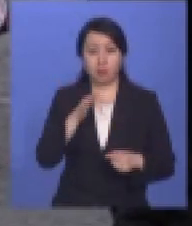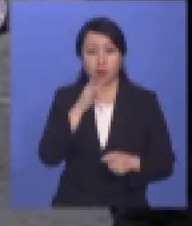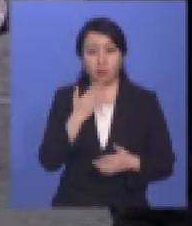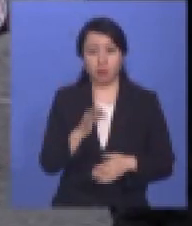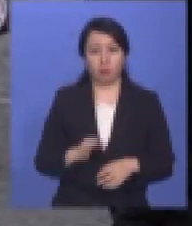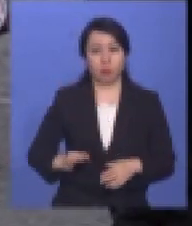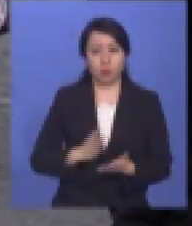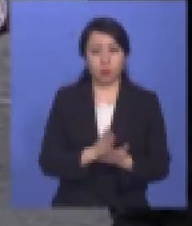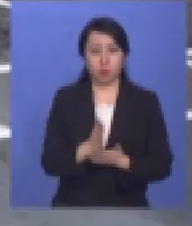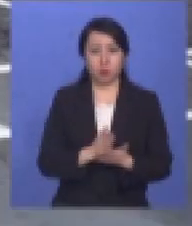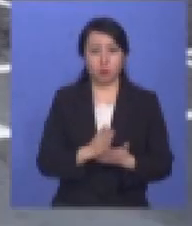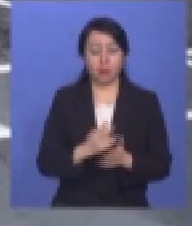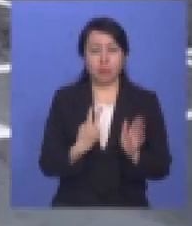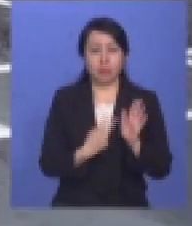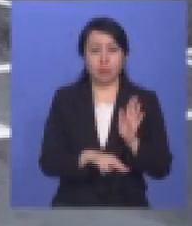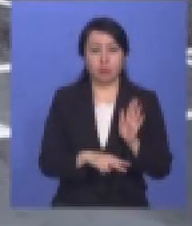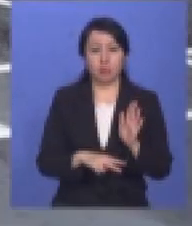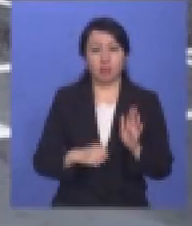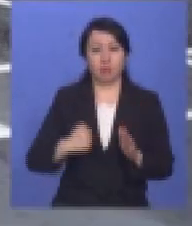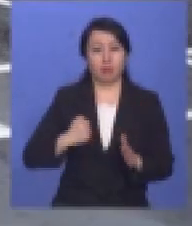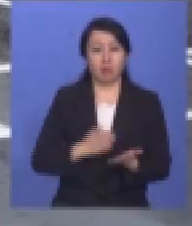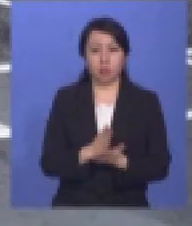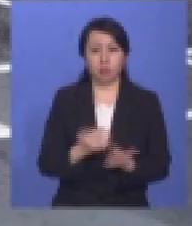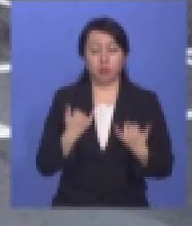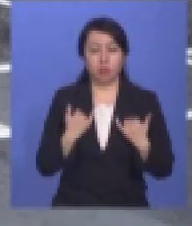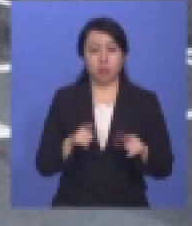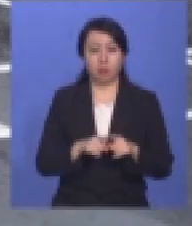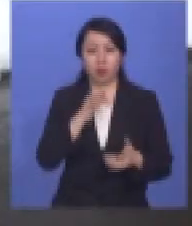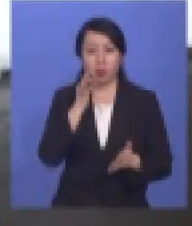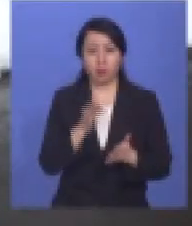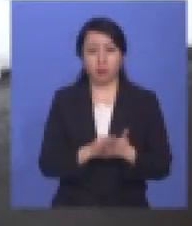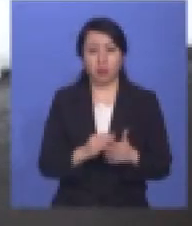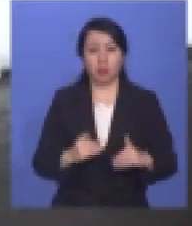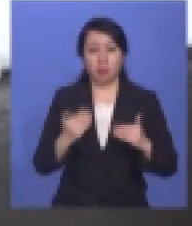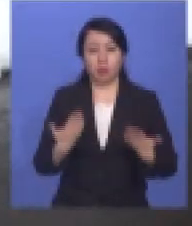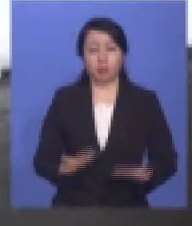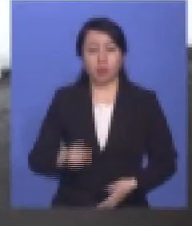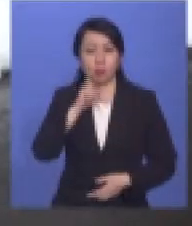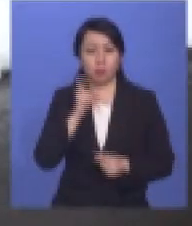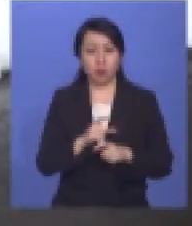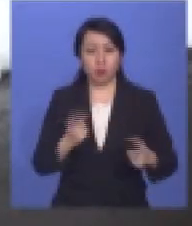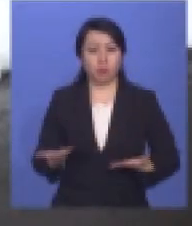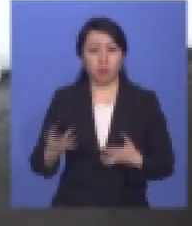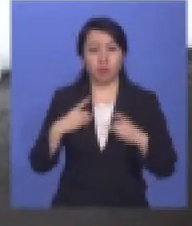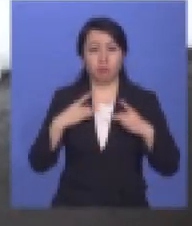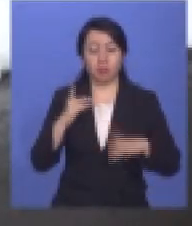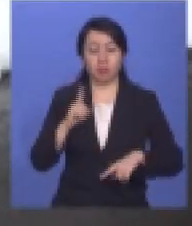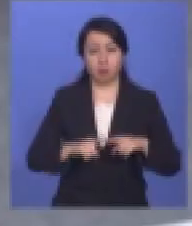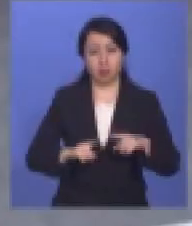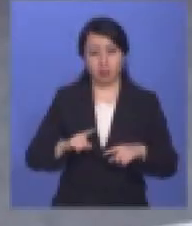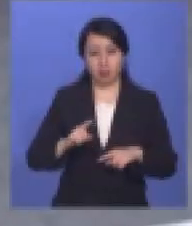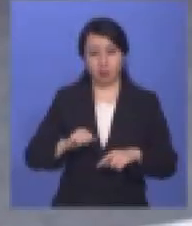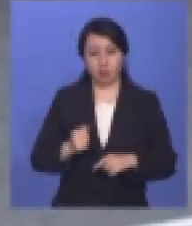нашей области службу проходит 70 военнослужащих. Накануне такого ответственного этапа в жизни молодых людей пришли поздравить родные и